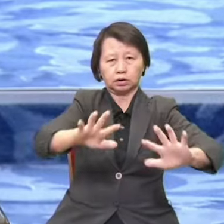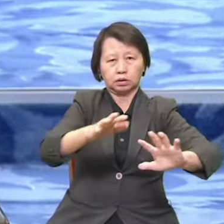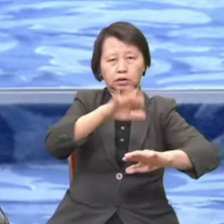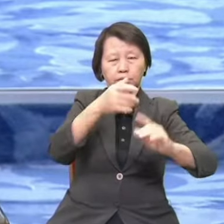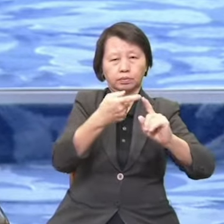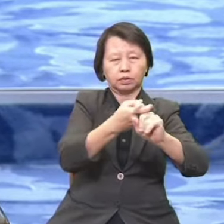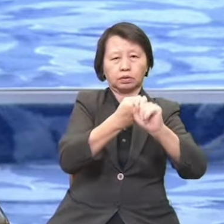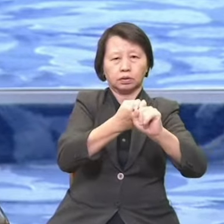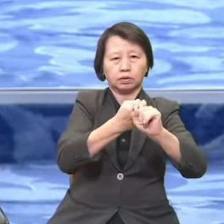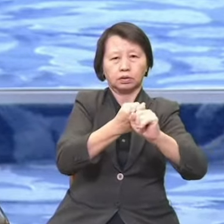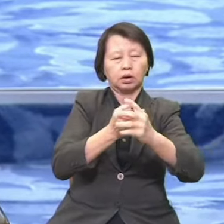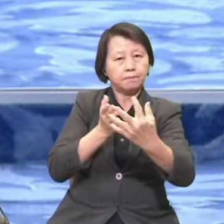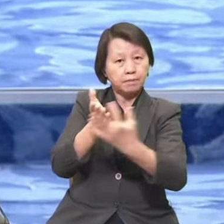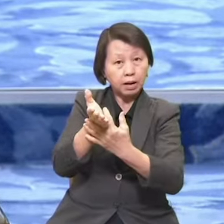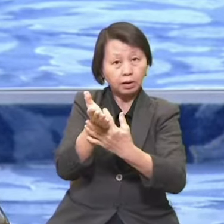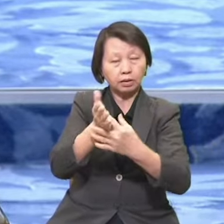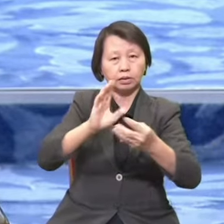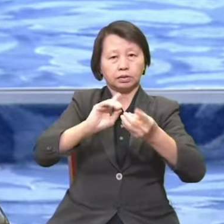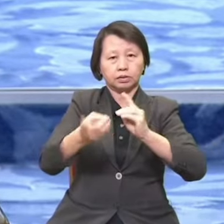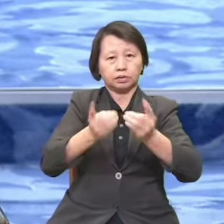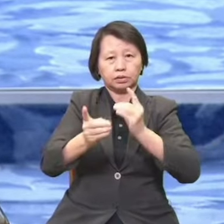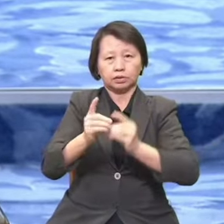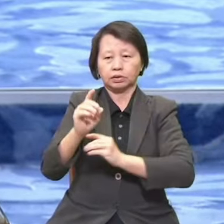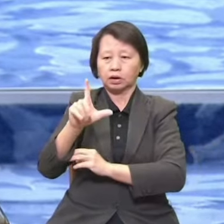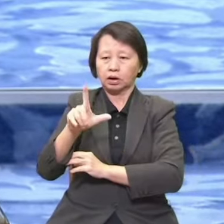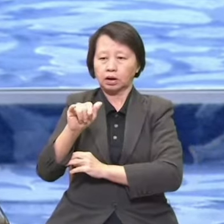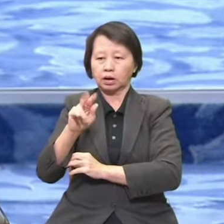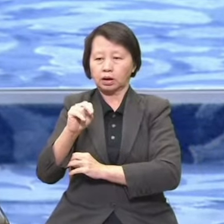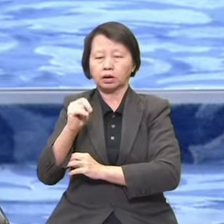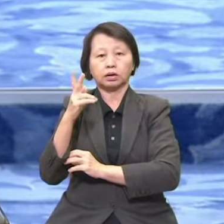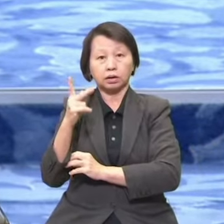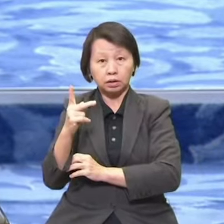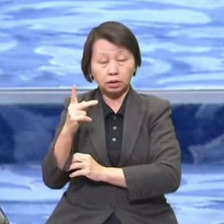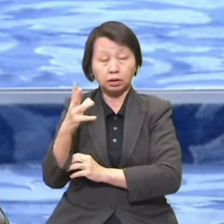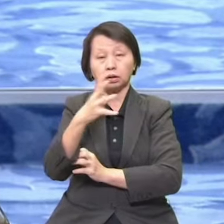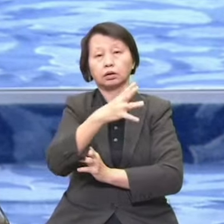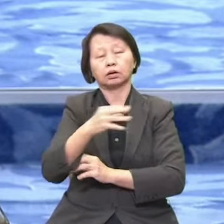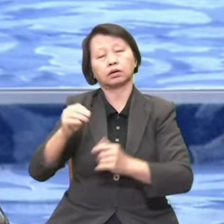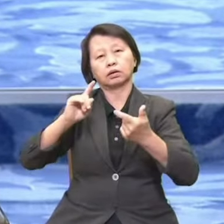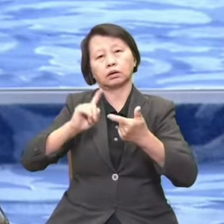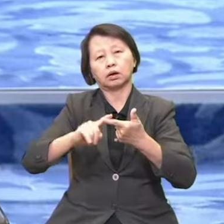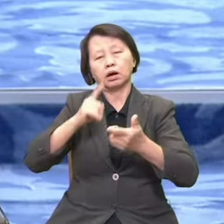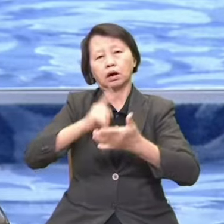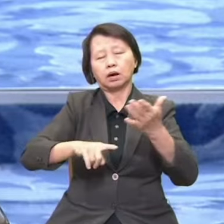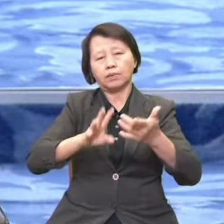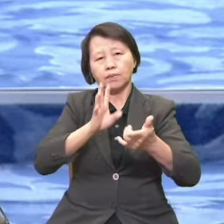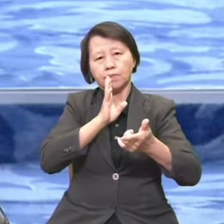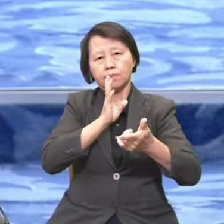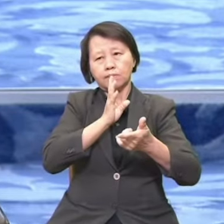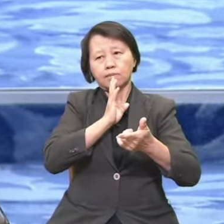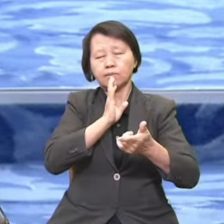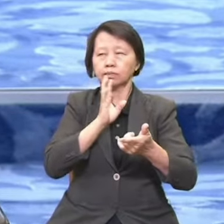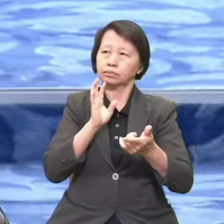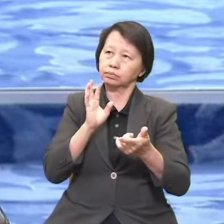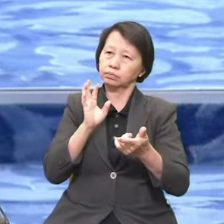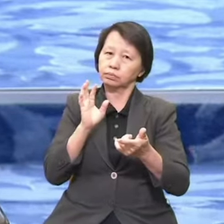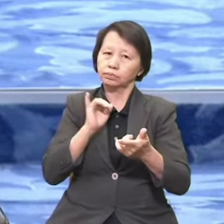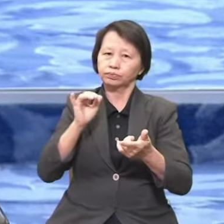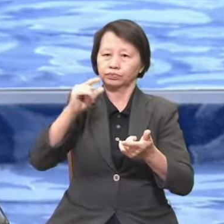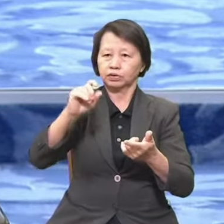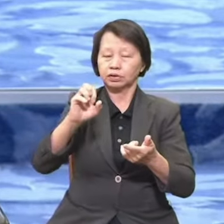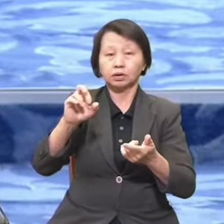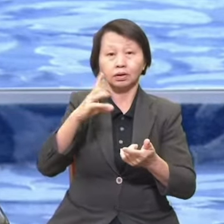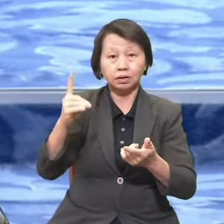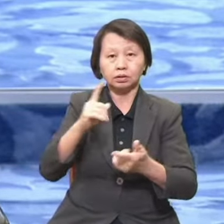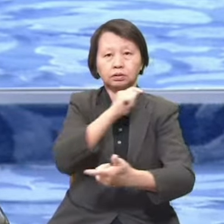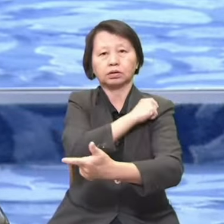ialah melalui digital link dan juga dari segi apa yang disebut sebagai GD